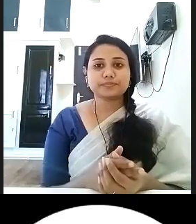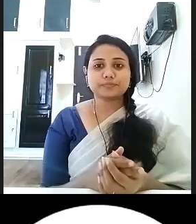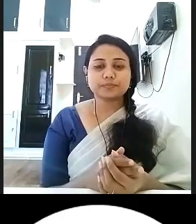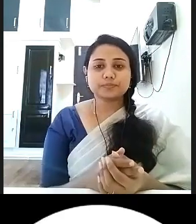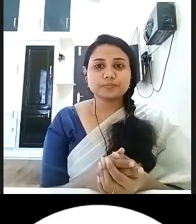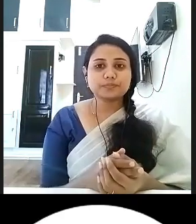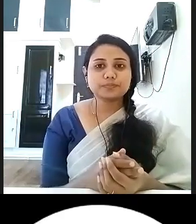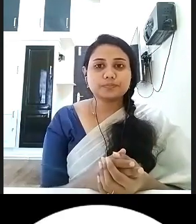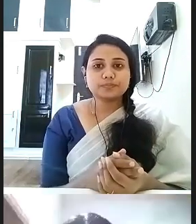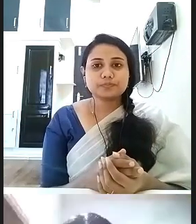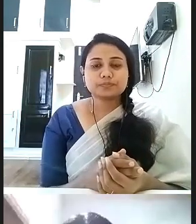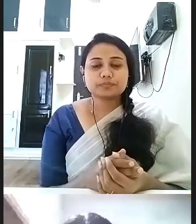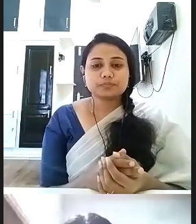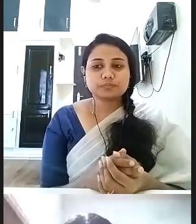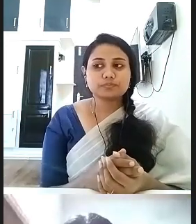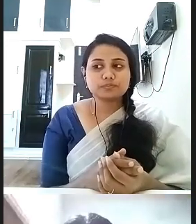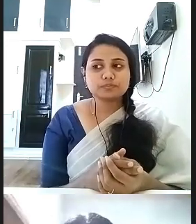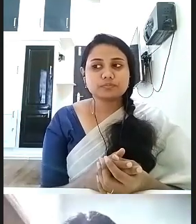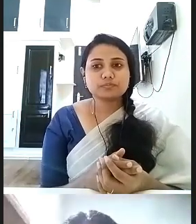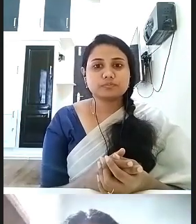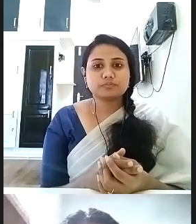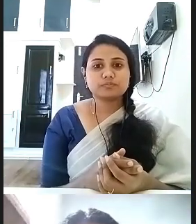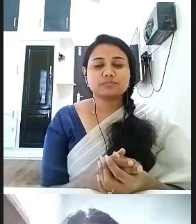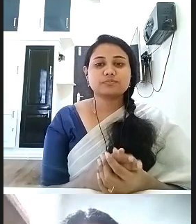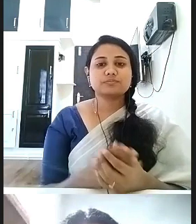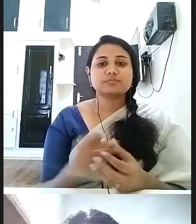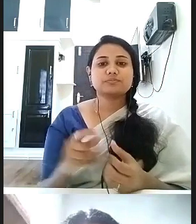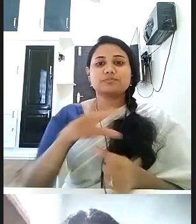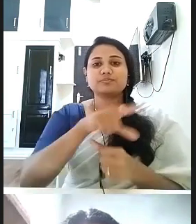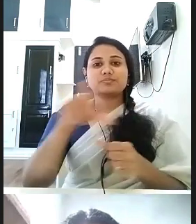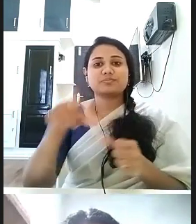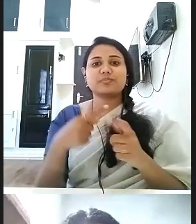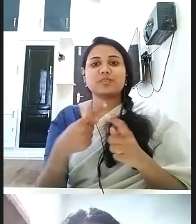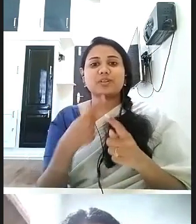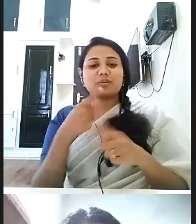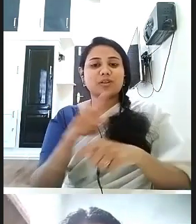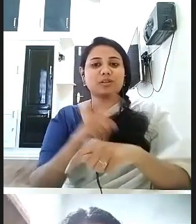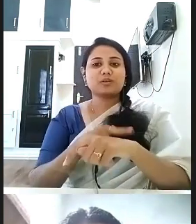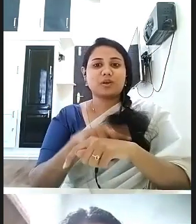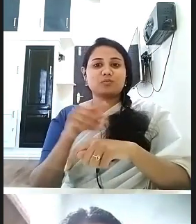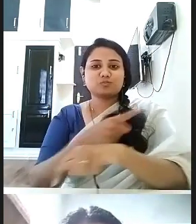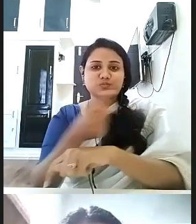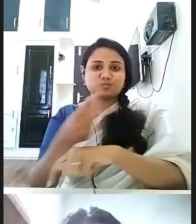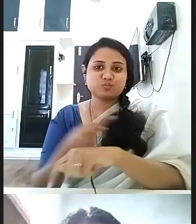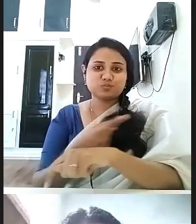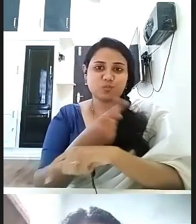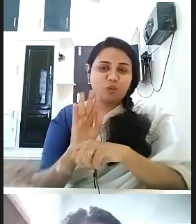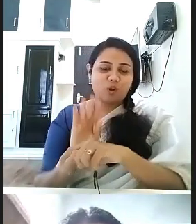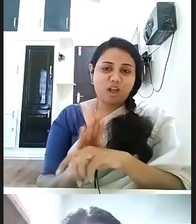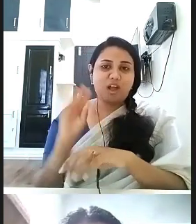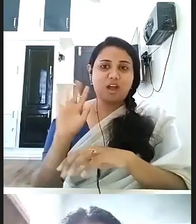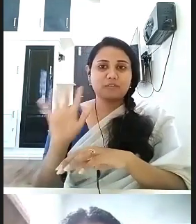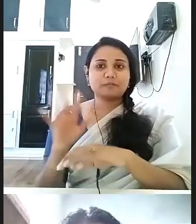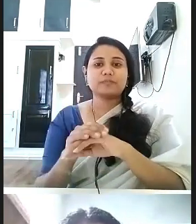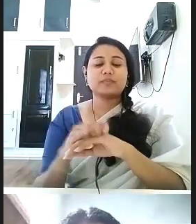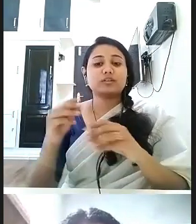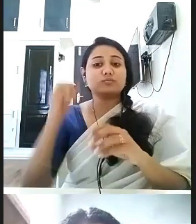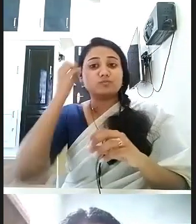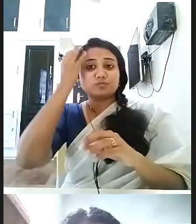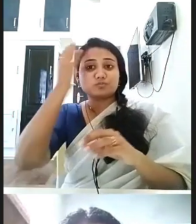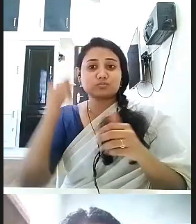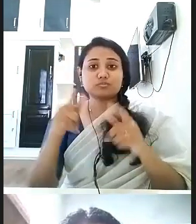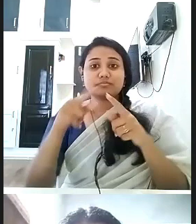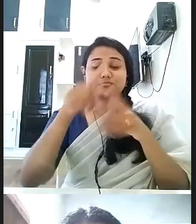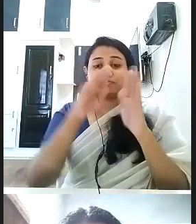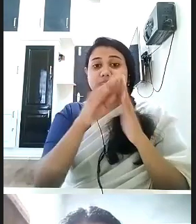അന്നേരം നമ്മൾ ഇതിന്റെ ഓൾമോസ്റ്റ് മാഡം പറഞ്ഞതിലും കൂടുതൽ സമയം നമ്മൾ എടുത്തു. വളരെയധികം ഇൻഫോർമേറ്റീവ് ആയിട്ടുള്ള സെഷനാണ്.